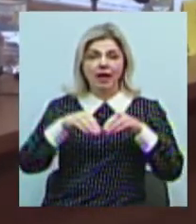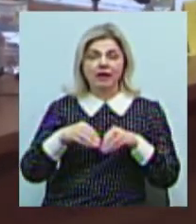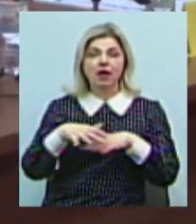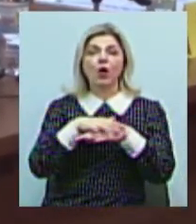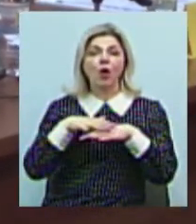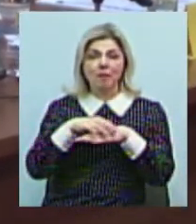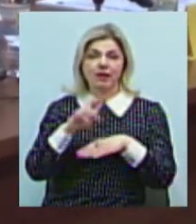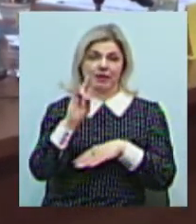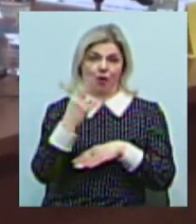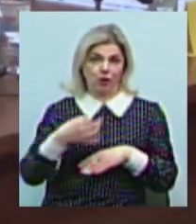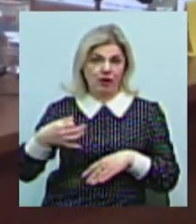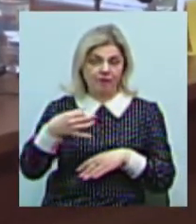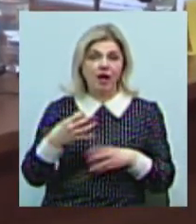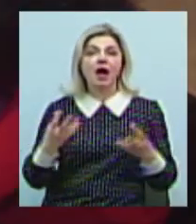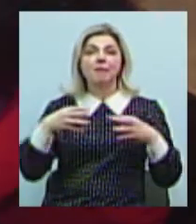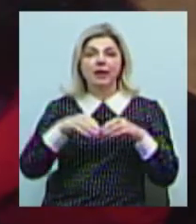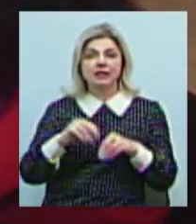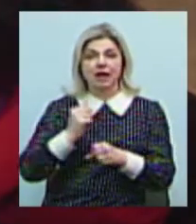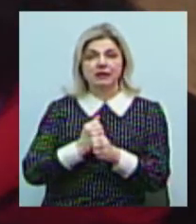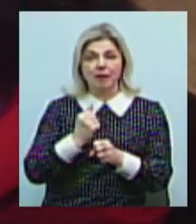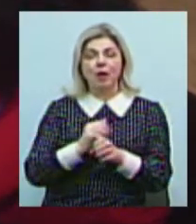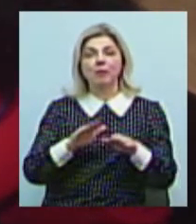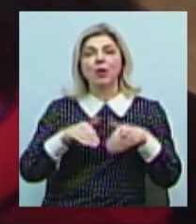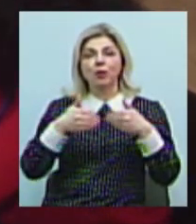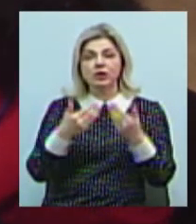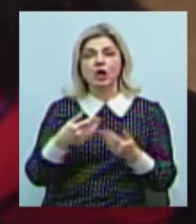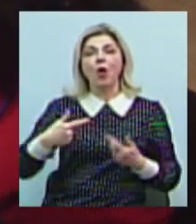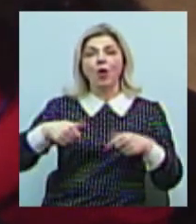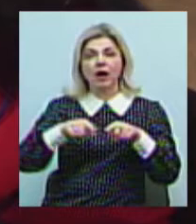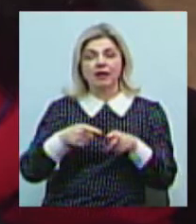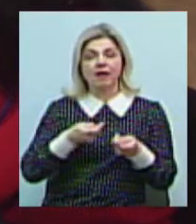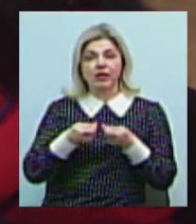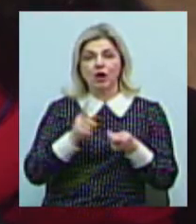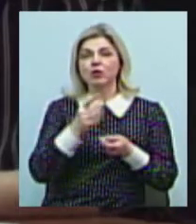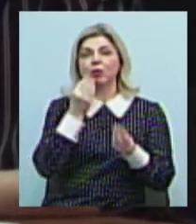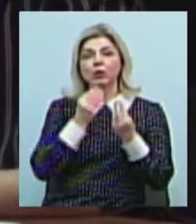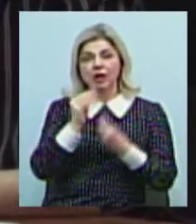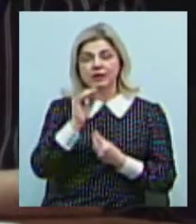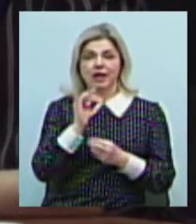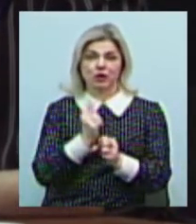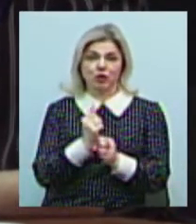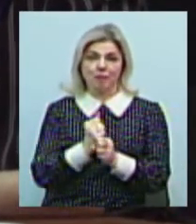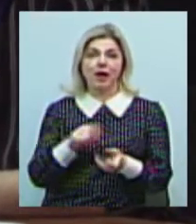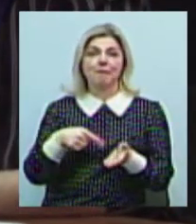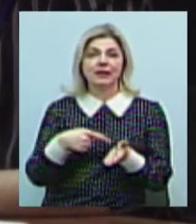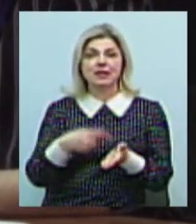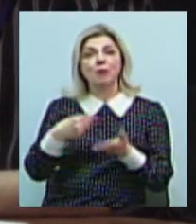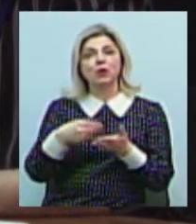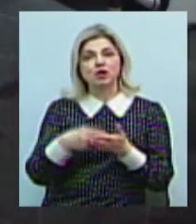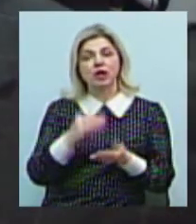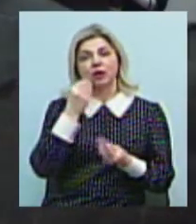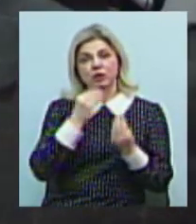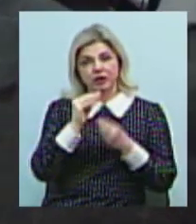громад Миколаївщини. Разом напрацювали пропозиції органам влади, щоб вдосконалити та зробити місцеві бюджети